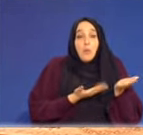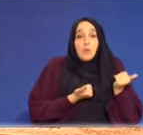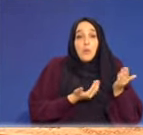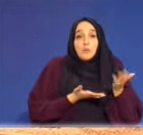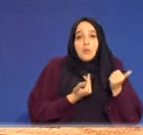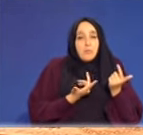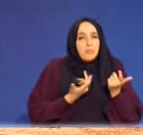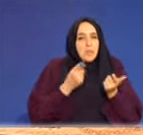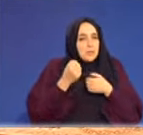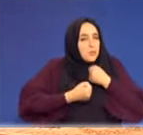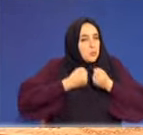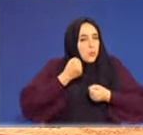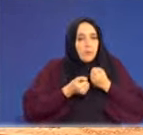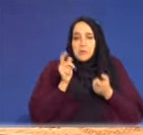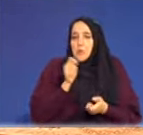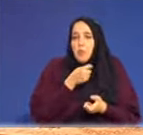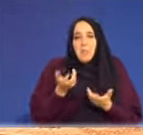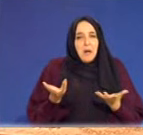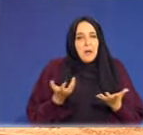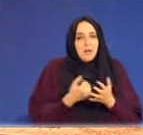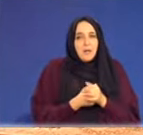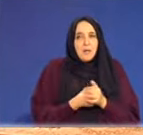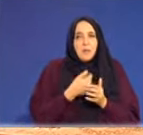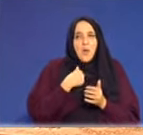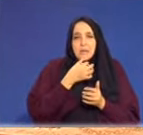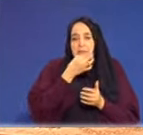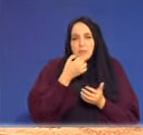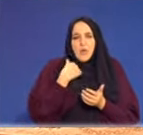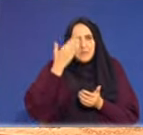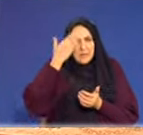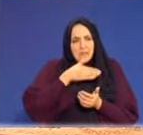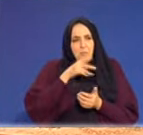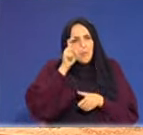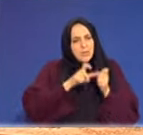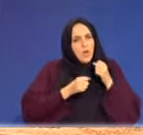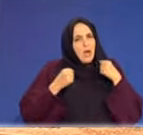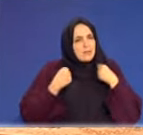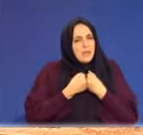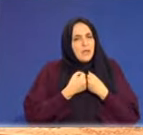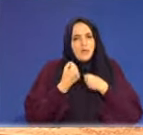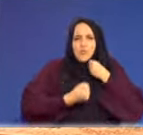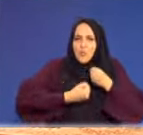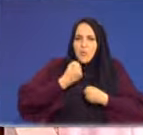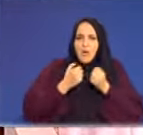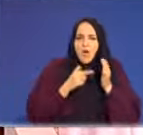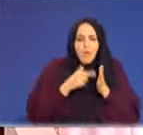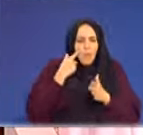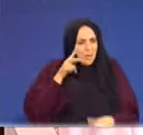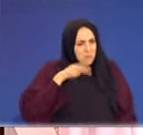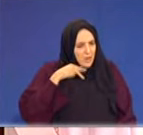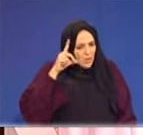الذي المه كثيرا. نعم. تحدثت بهذه اللغه لانه اعلم علم اليقين ان الانسان كيشوف